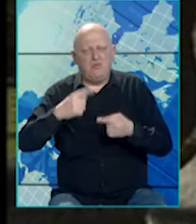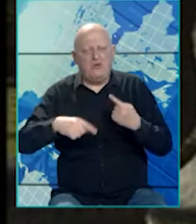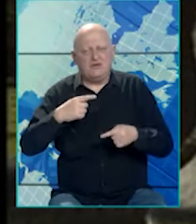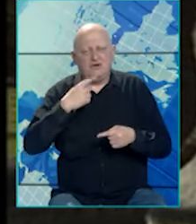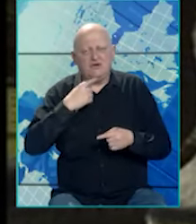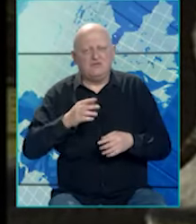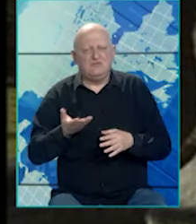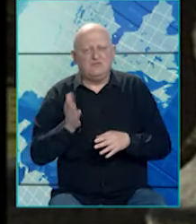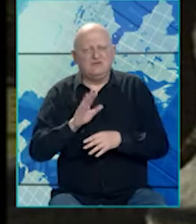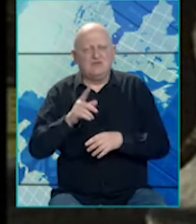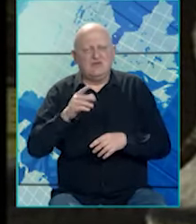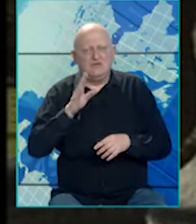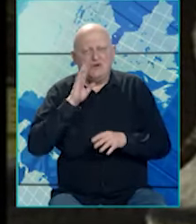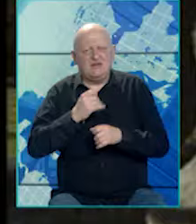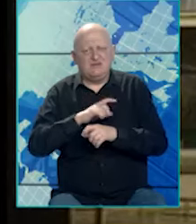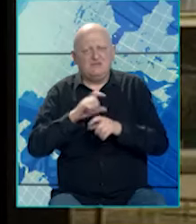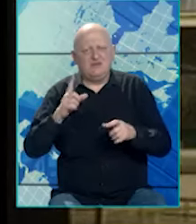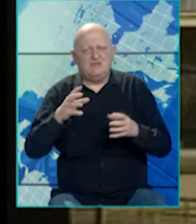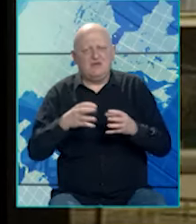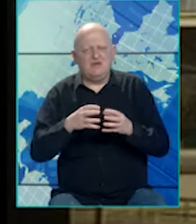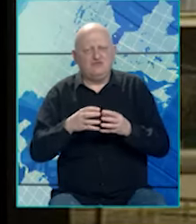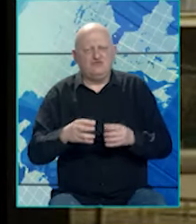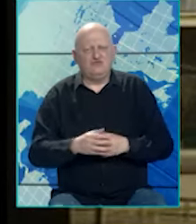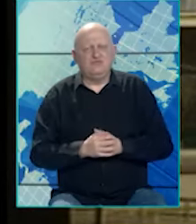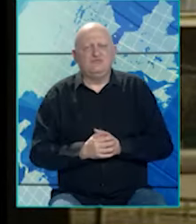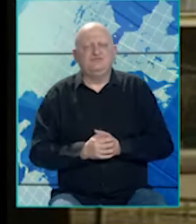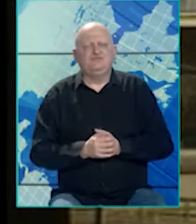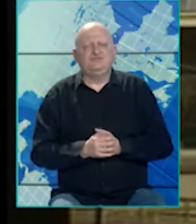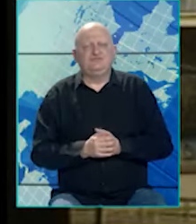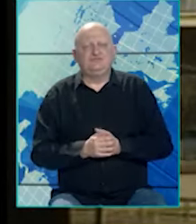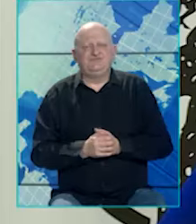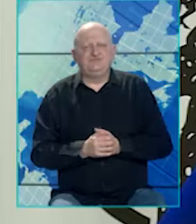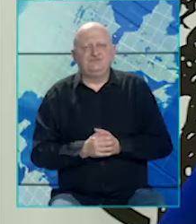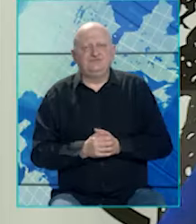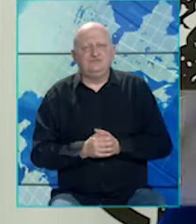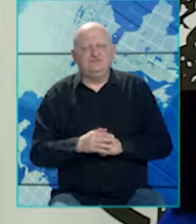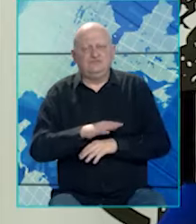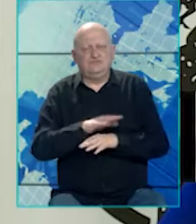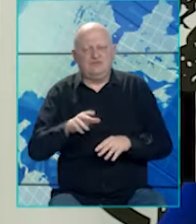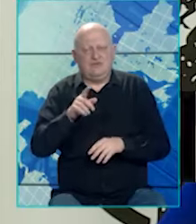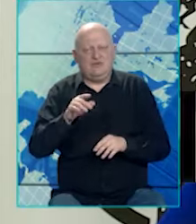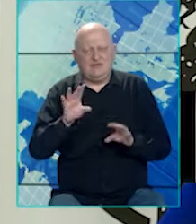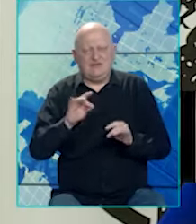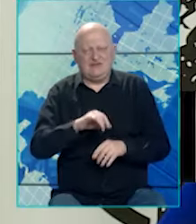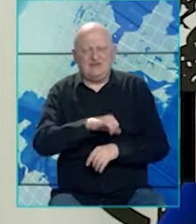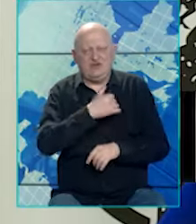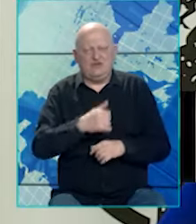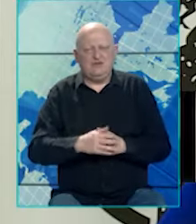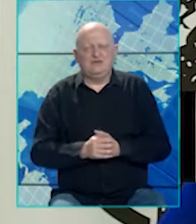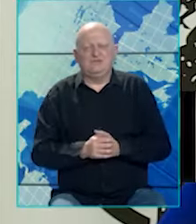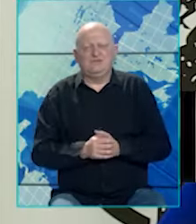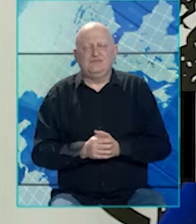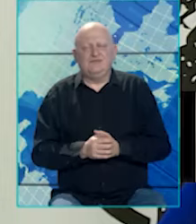politike koja je uveliko prisutna u BH institucijama i društvu. Svih ovih 10 godina